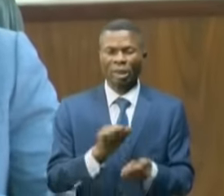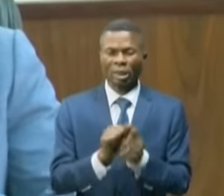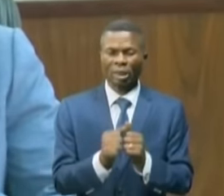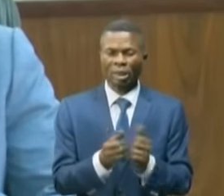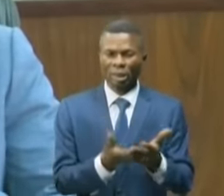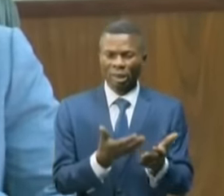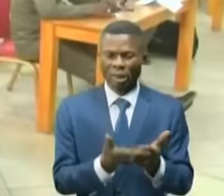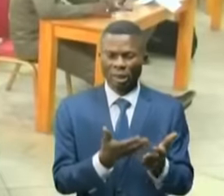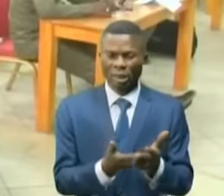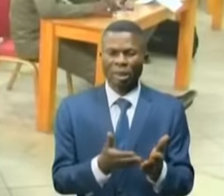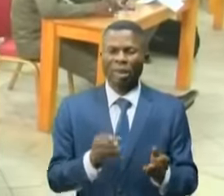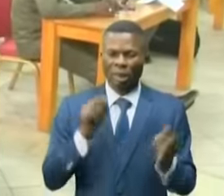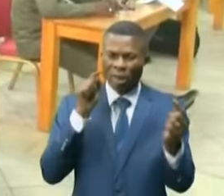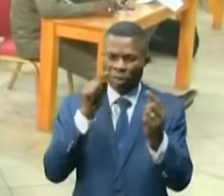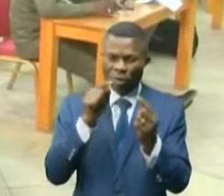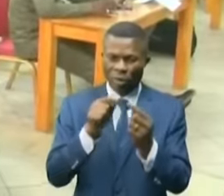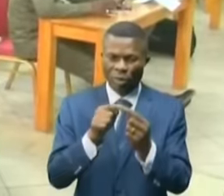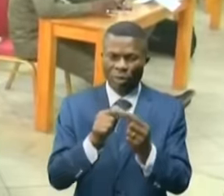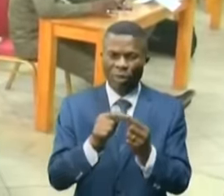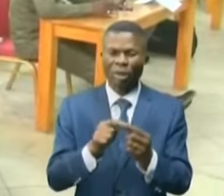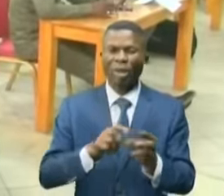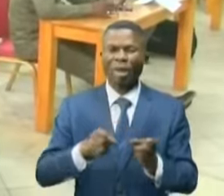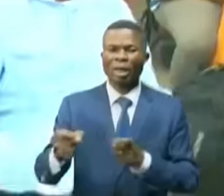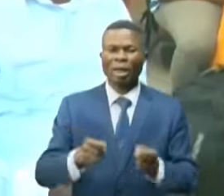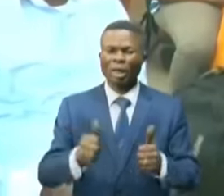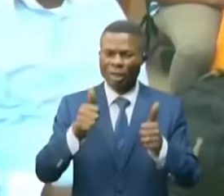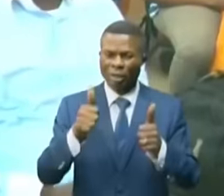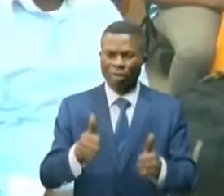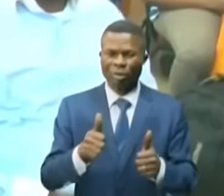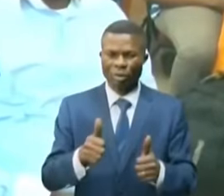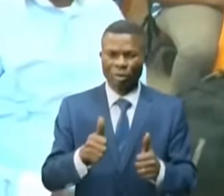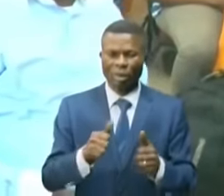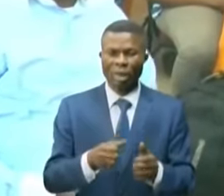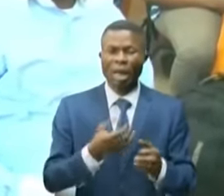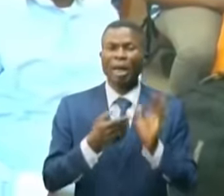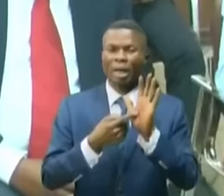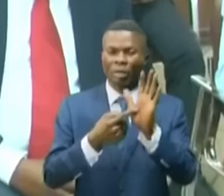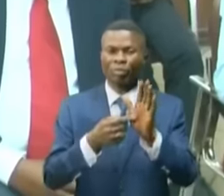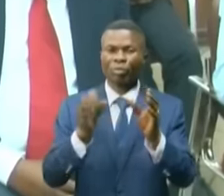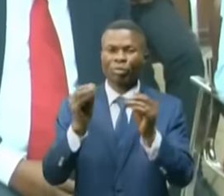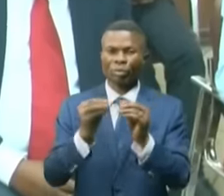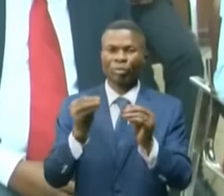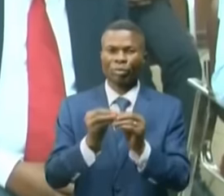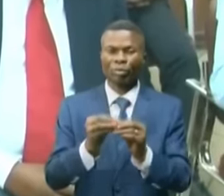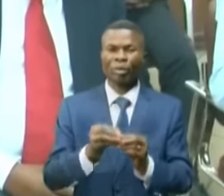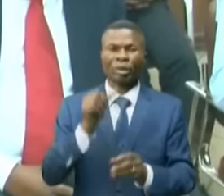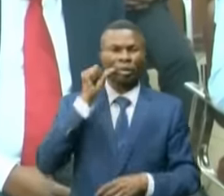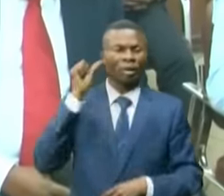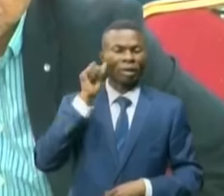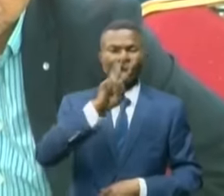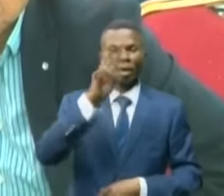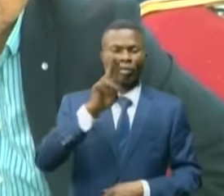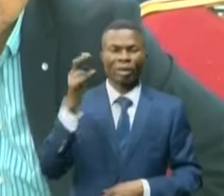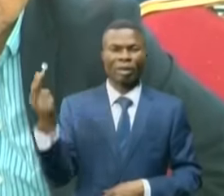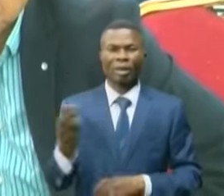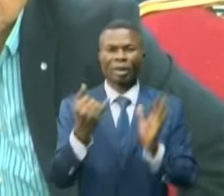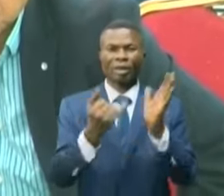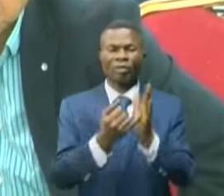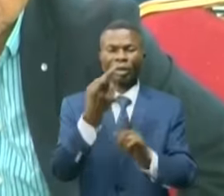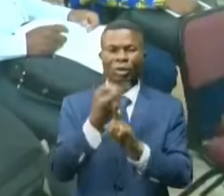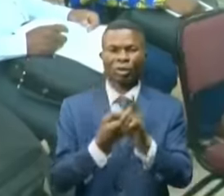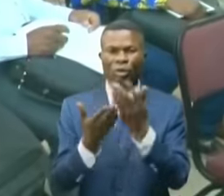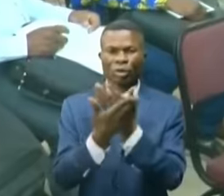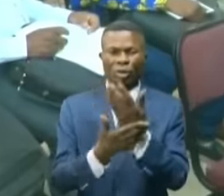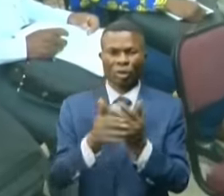de maîtrise d'effectifs avec une gestion rationnelle. C'est ce qui explique la réunion de ce vendredi 26 juillet 2024